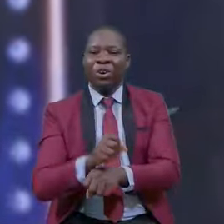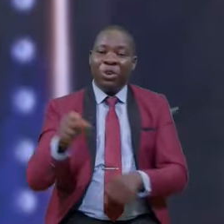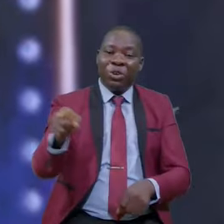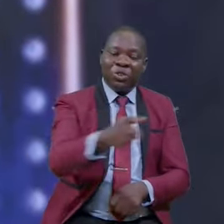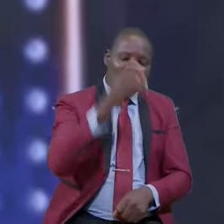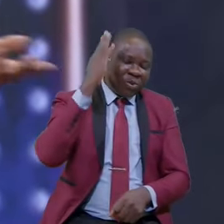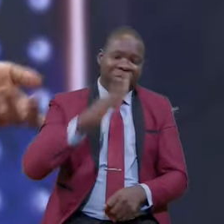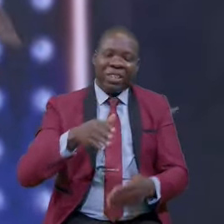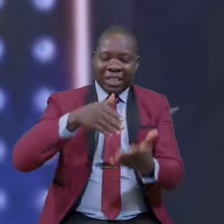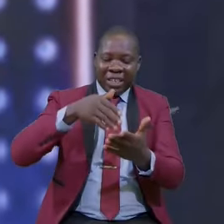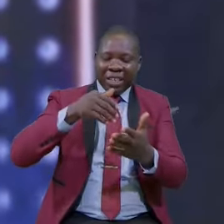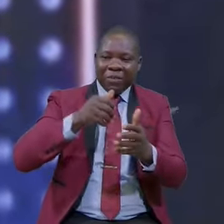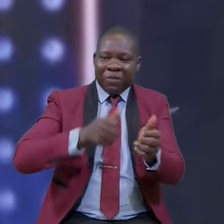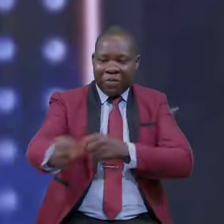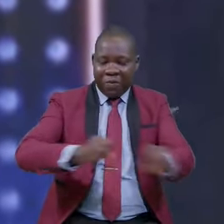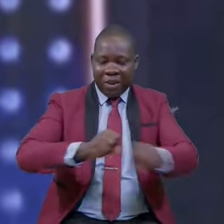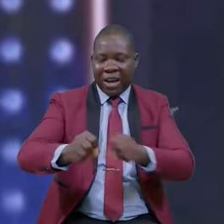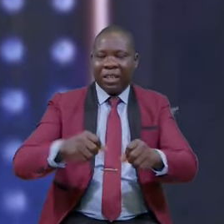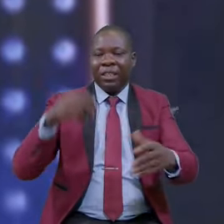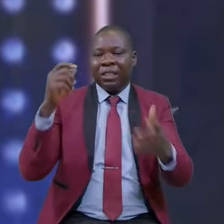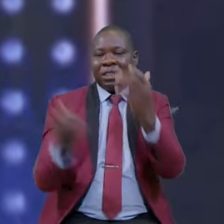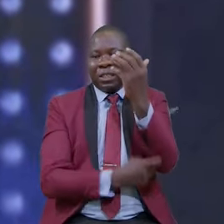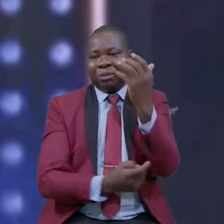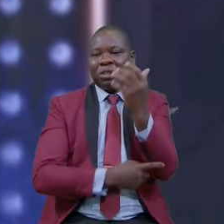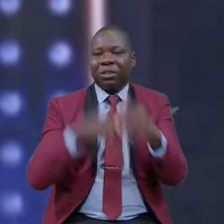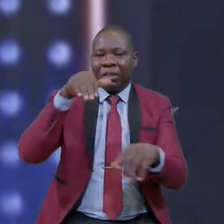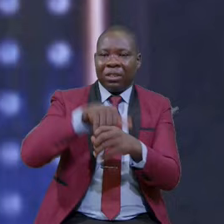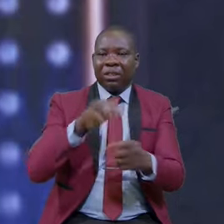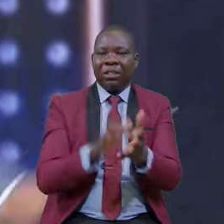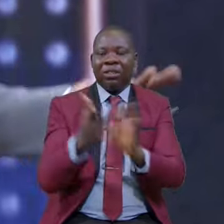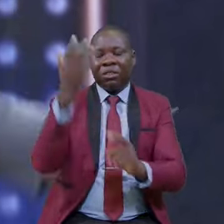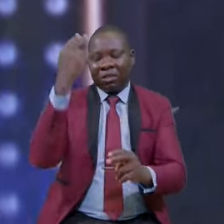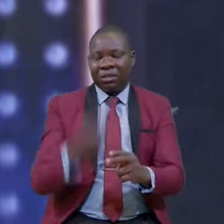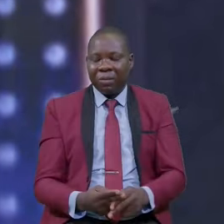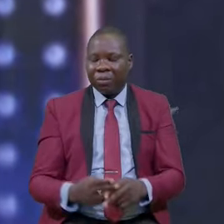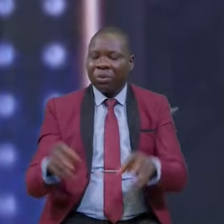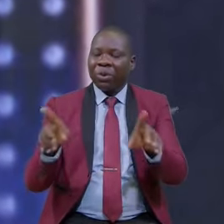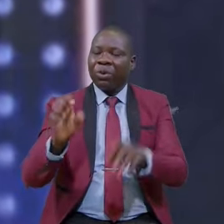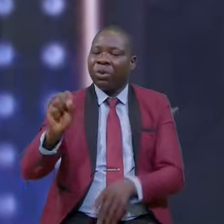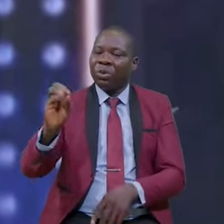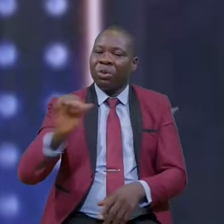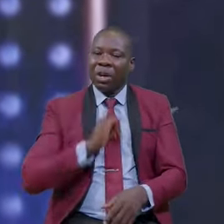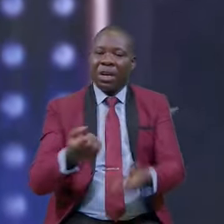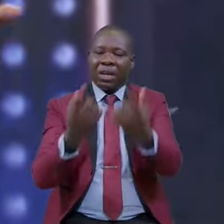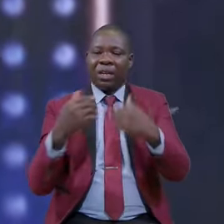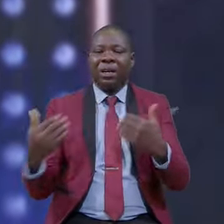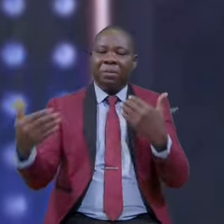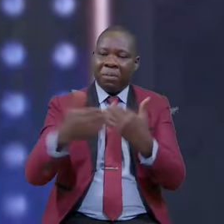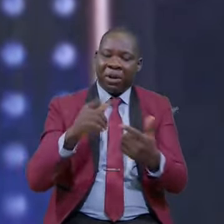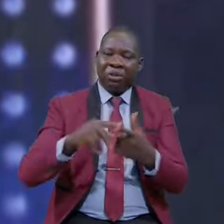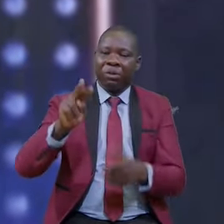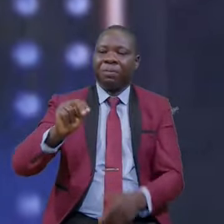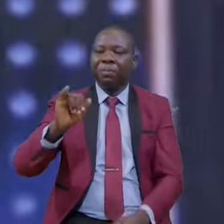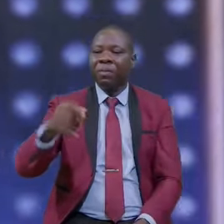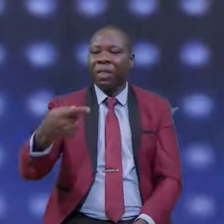à la tentation. And so I came. Alors je suis revenu au Nigeria. Got back to university. Je revenais à l'université.